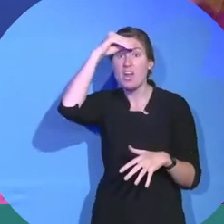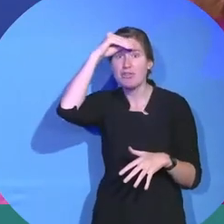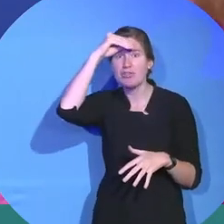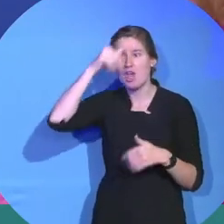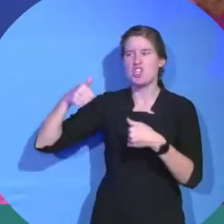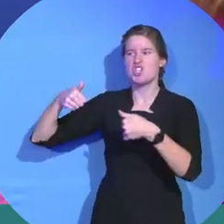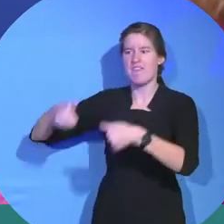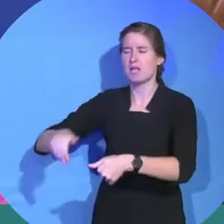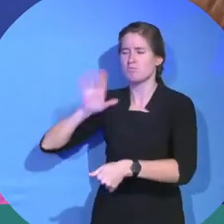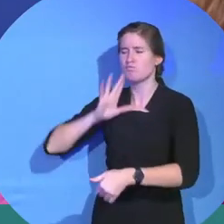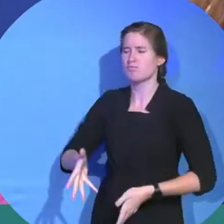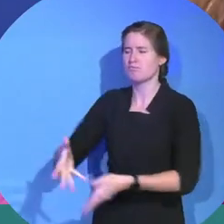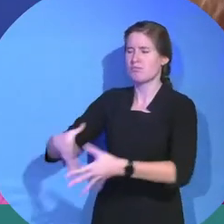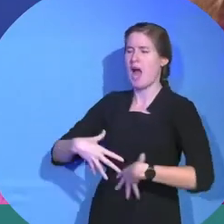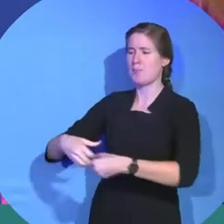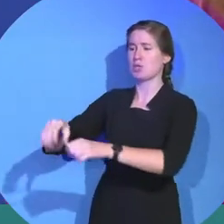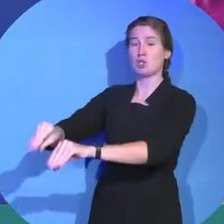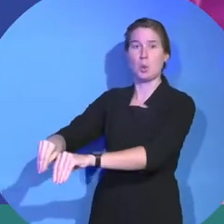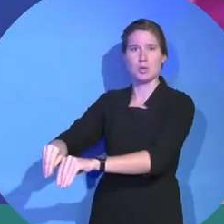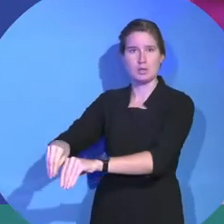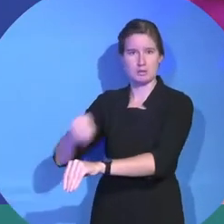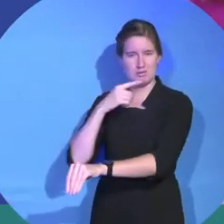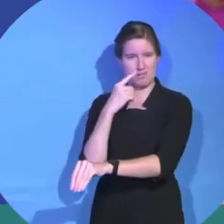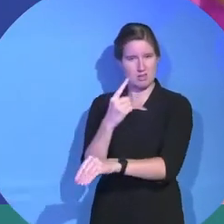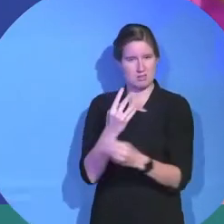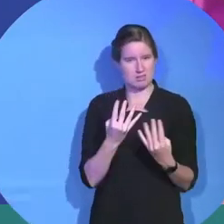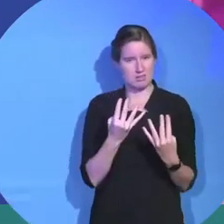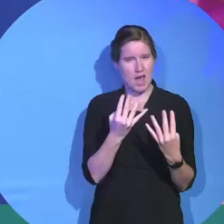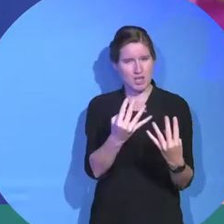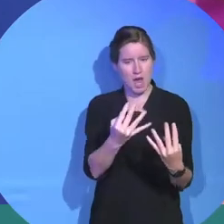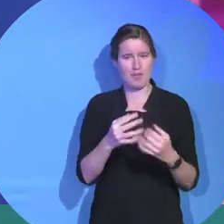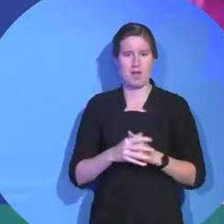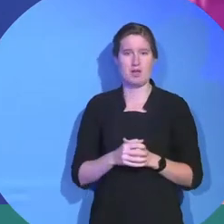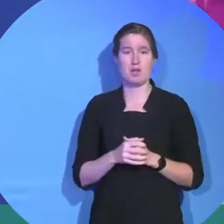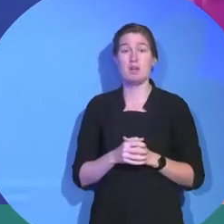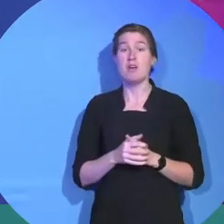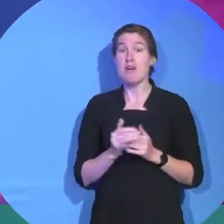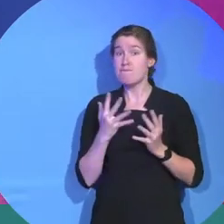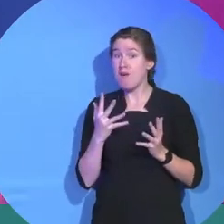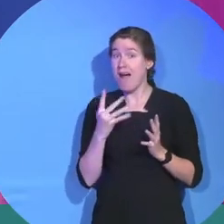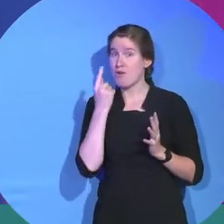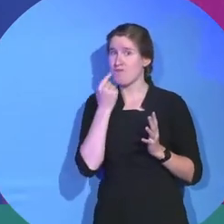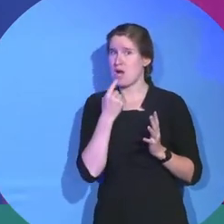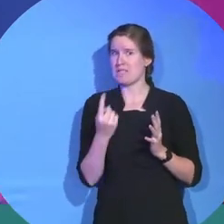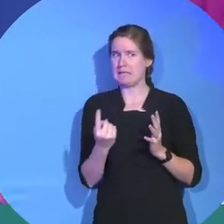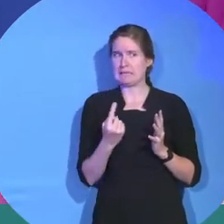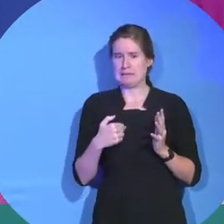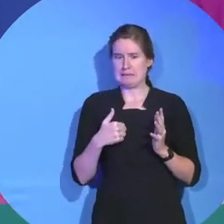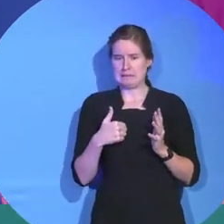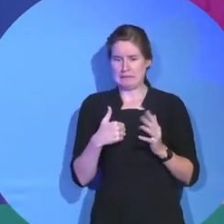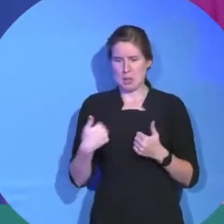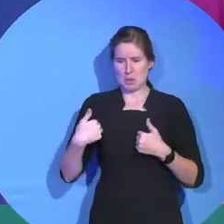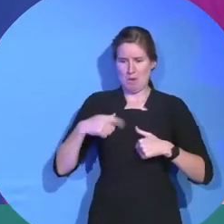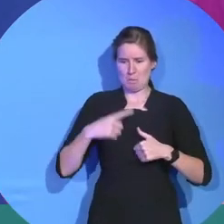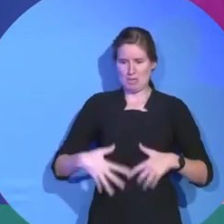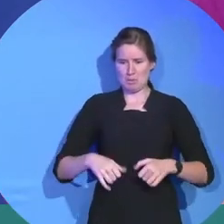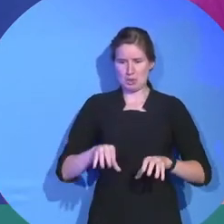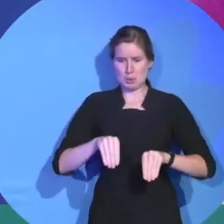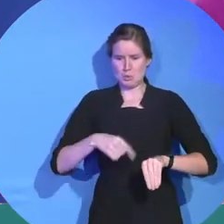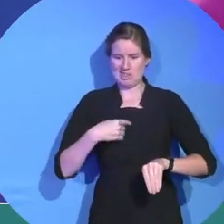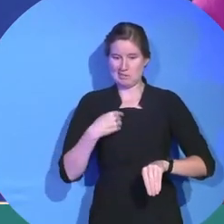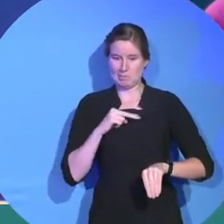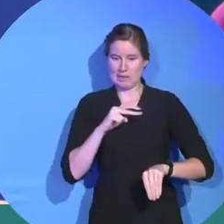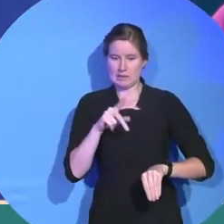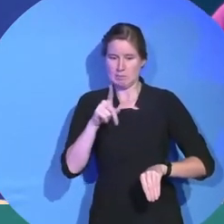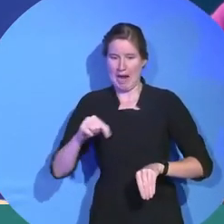Dus aan de onbedoeld zwangere kant, maar ook wat ik post-abortus hoor van vrouwen. Ik ben gedwongen en ik sta er toch niet helemaal achter, maar mijn partner